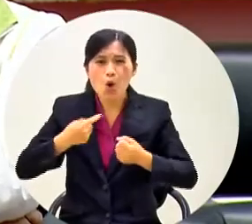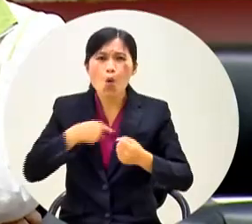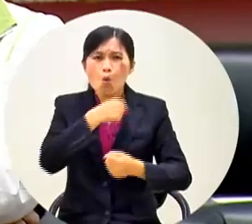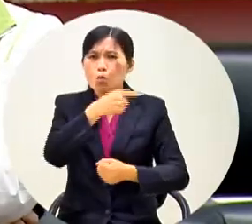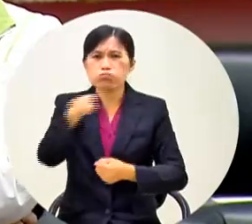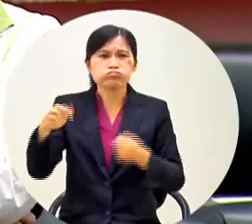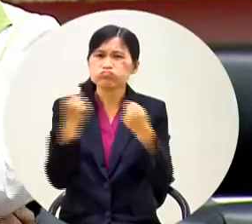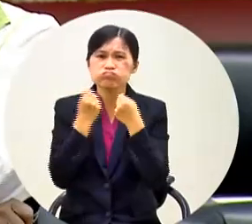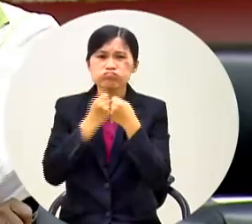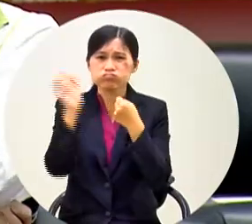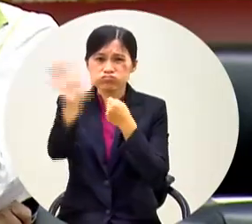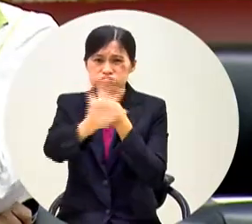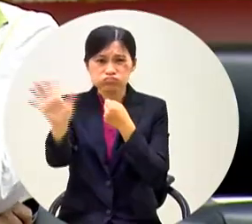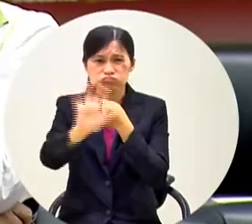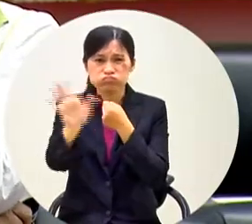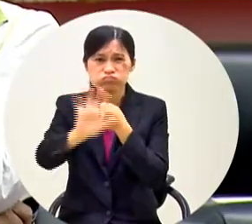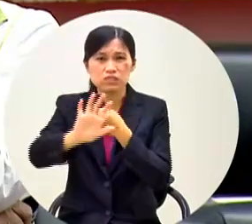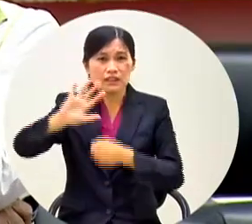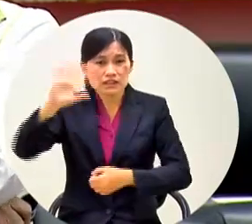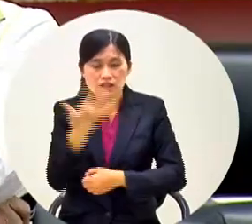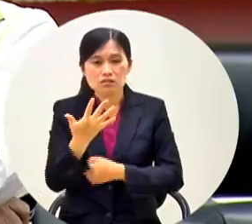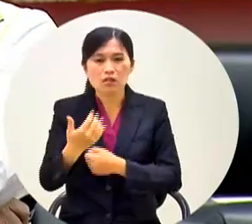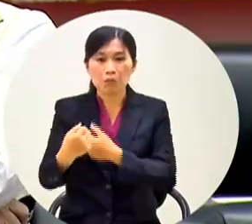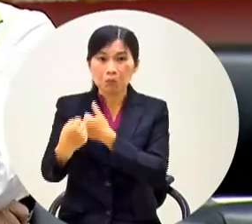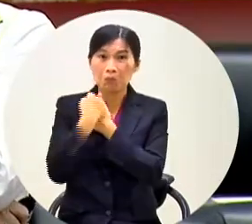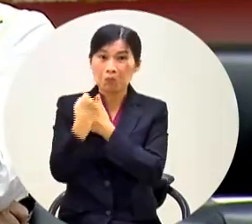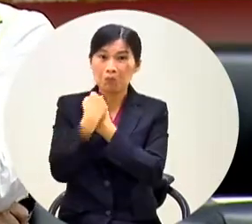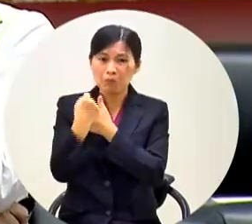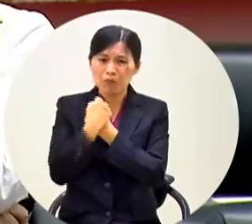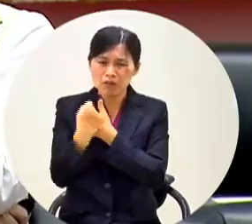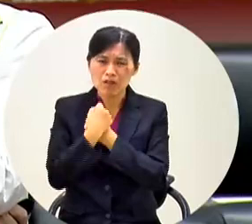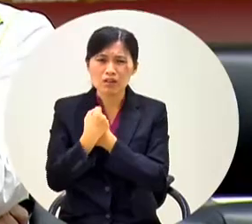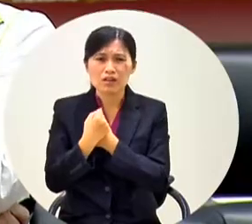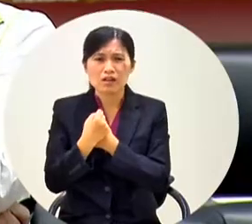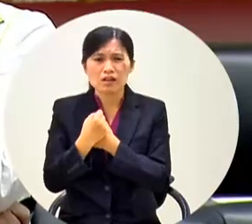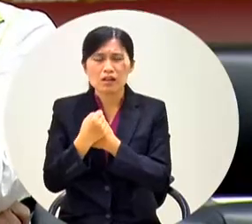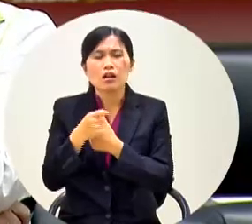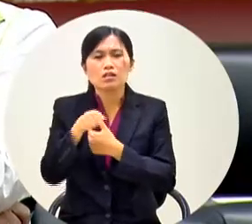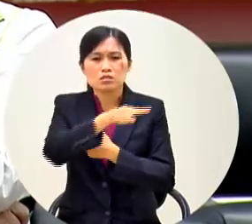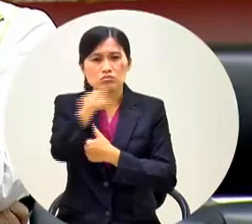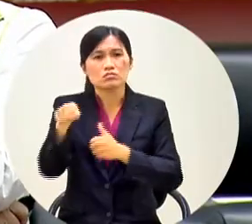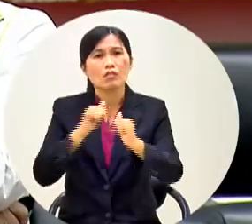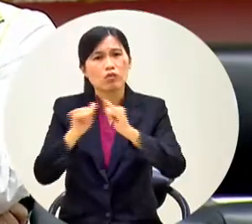力对待，请市民公平，请市民看清楚，